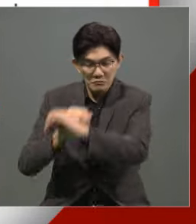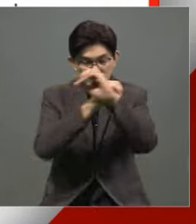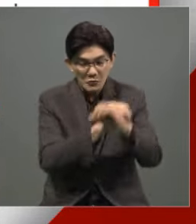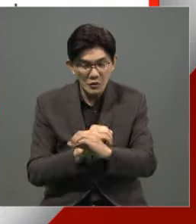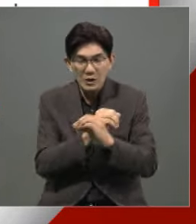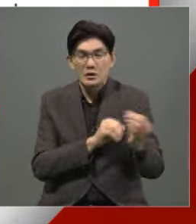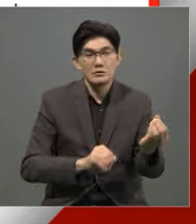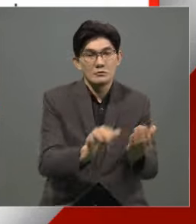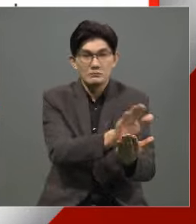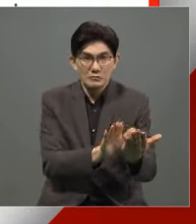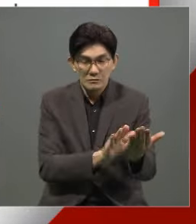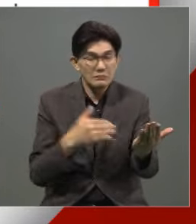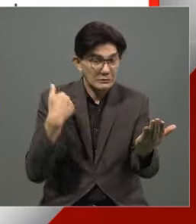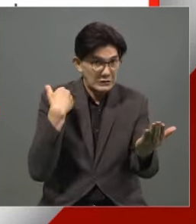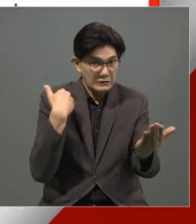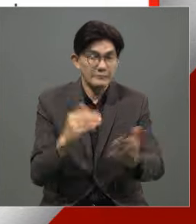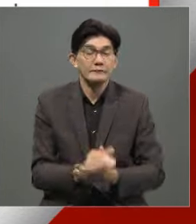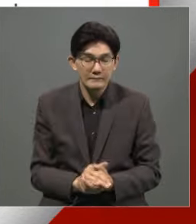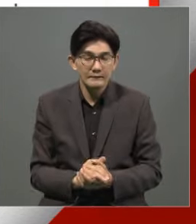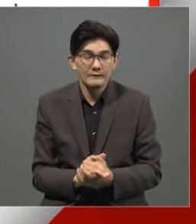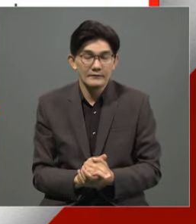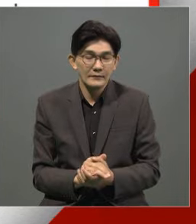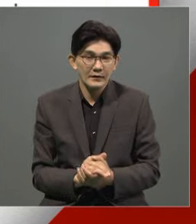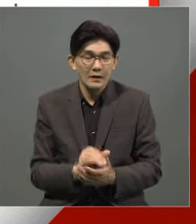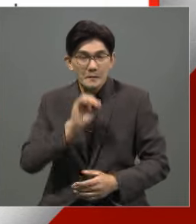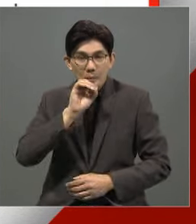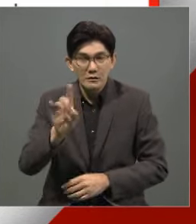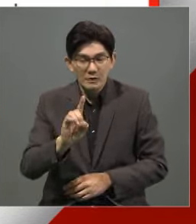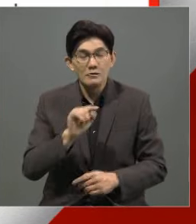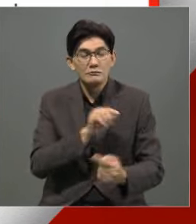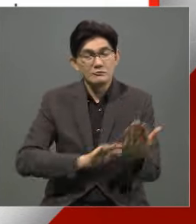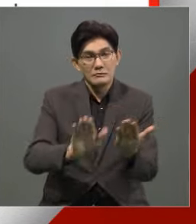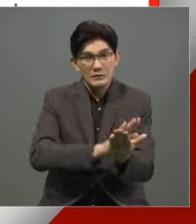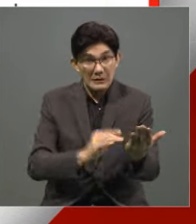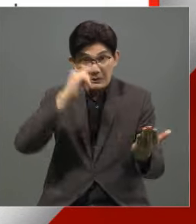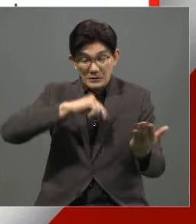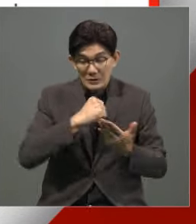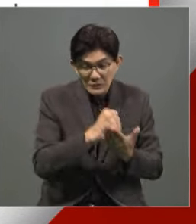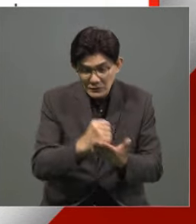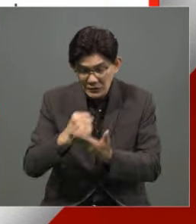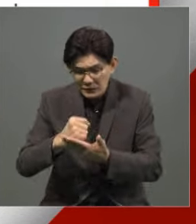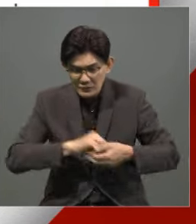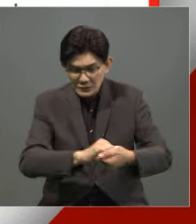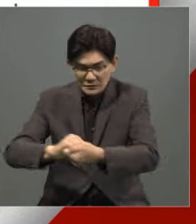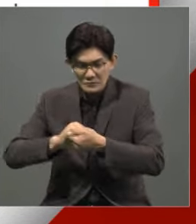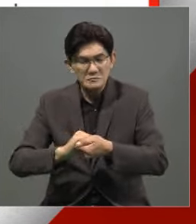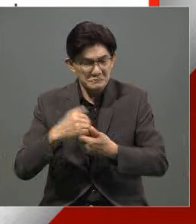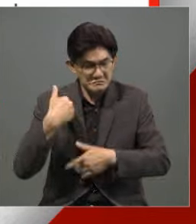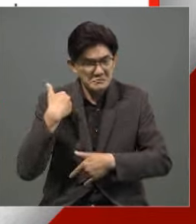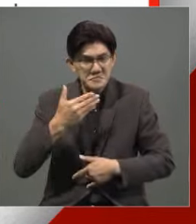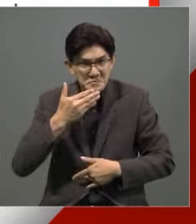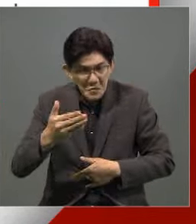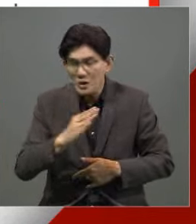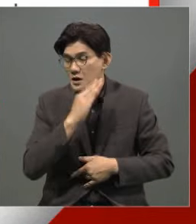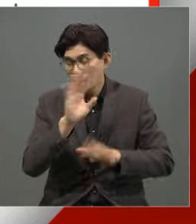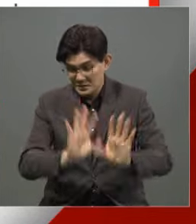อธิปไตยและบูรณภาพแห่งดินแดนของไทยนอกจากนี้ขอยืนยันว่าประเทศไทยพร้อมให้ความช่วยเหลือด้านมนุษยธรรมเสมอครับ